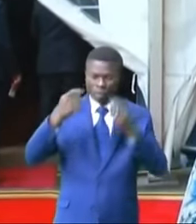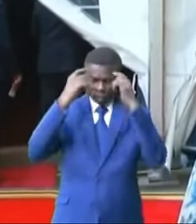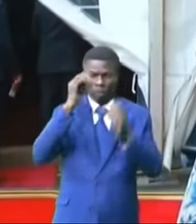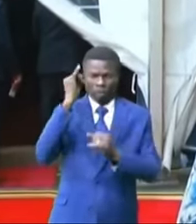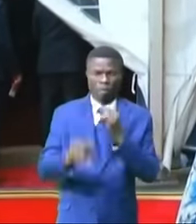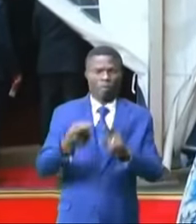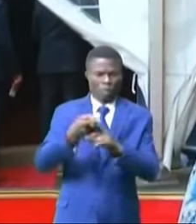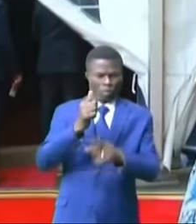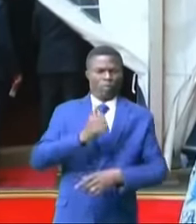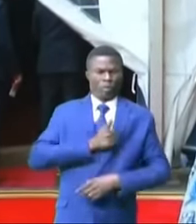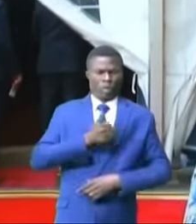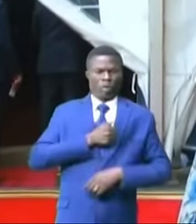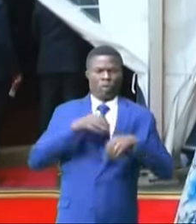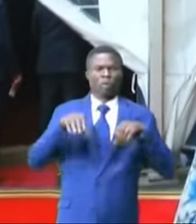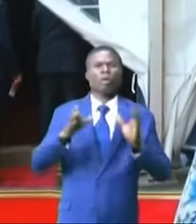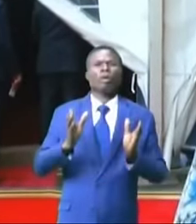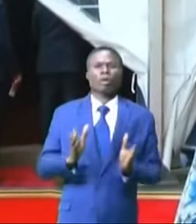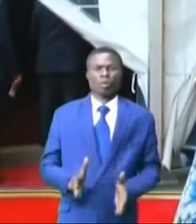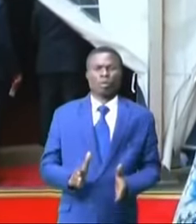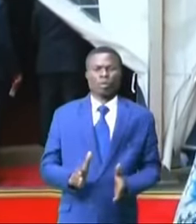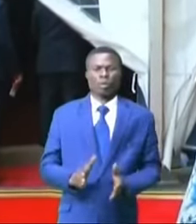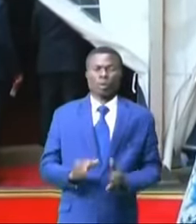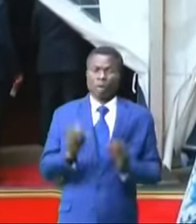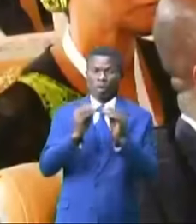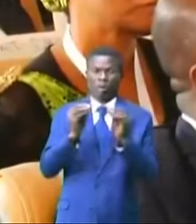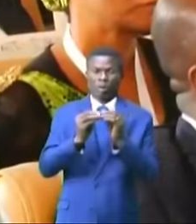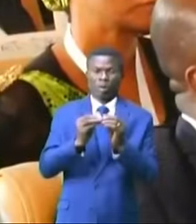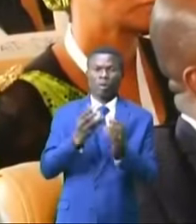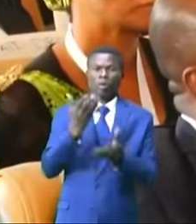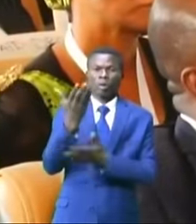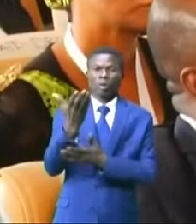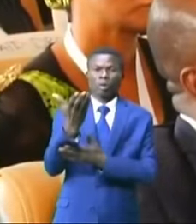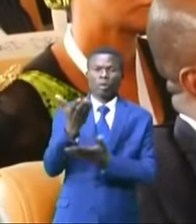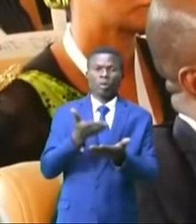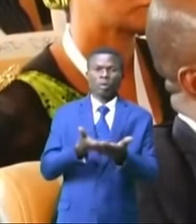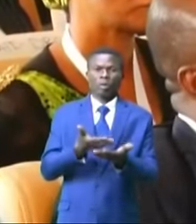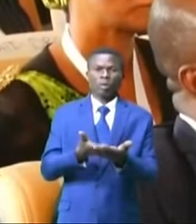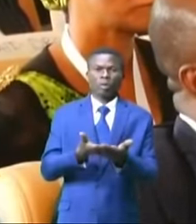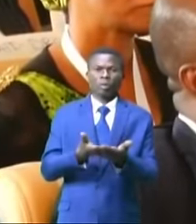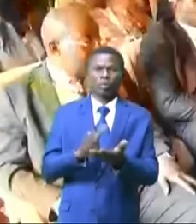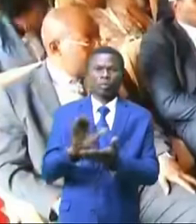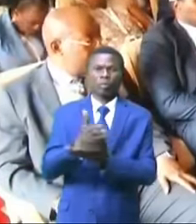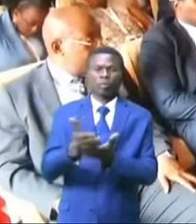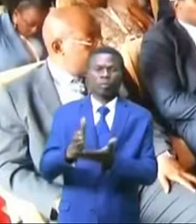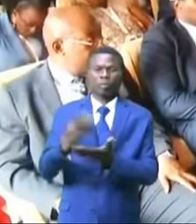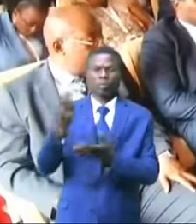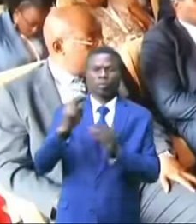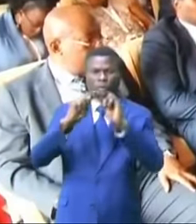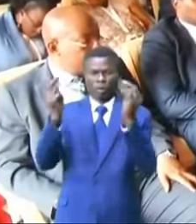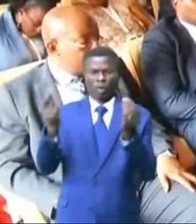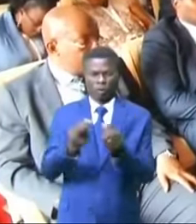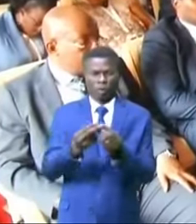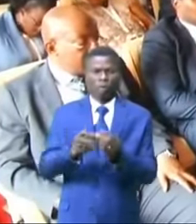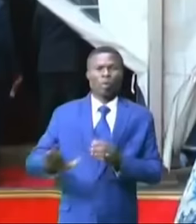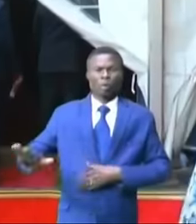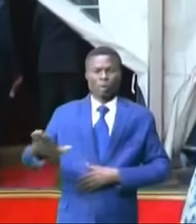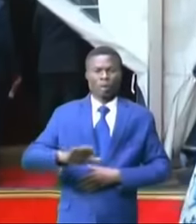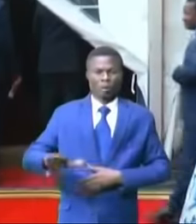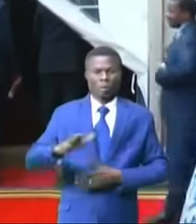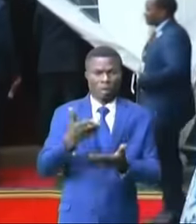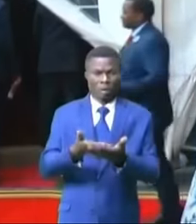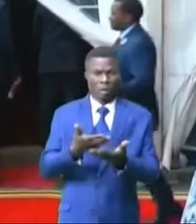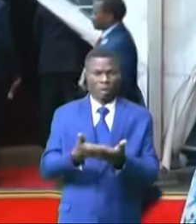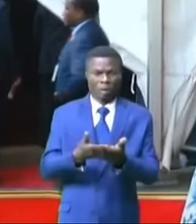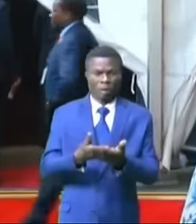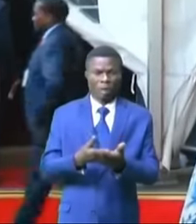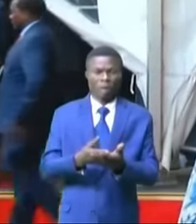nous revient à nous. Donc bref, il y aura une rencontre qui a été recommandée entre les deux blocs régionaux, auxquels d'ailleurs